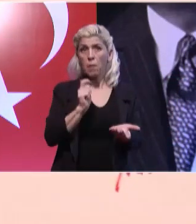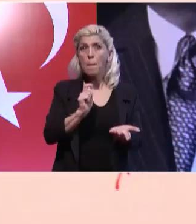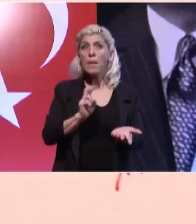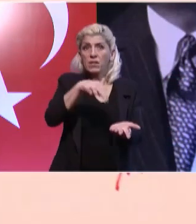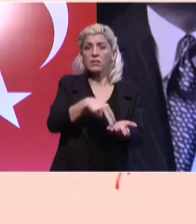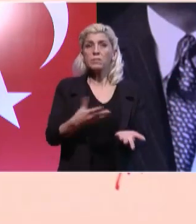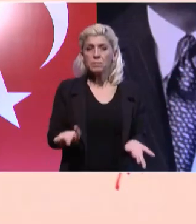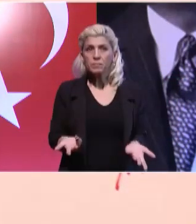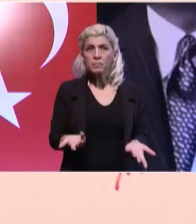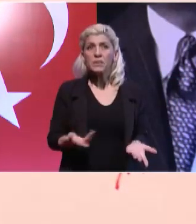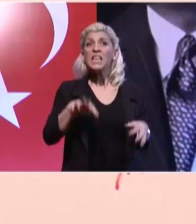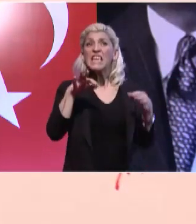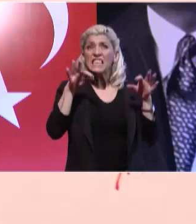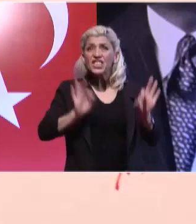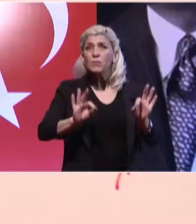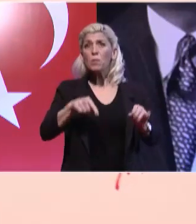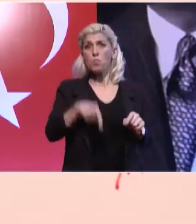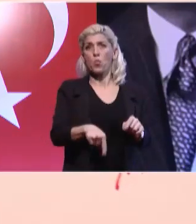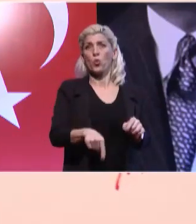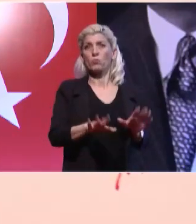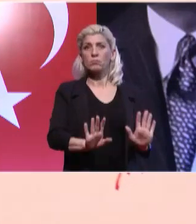yapabiliriz. Şimdi bu noktadayız.